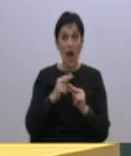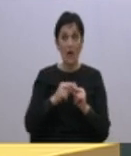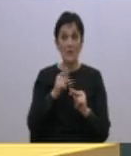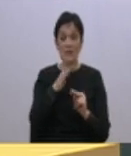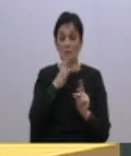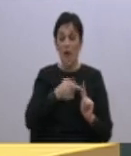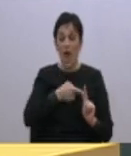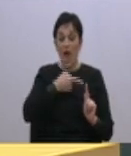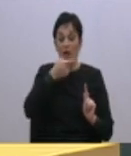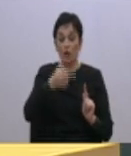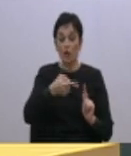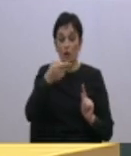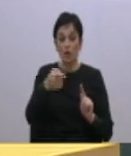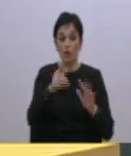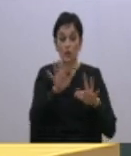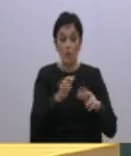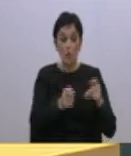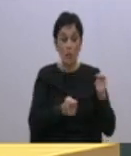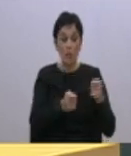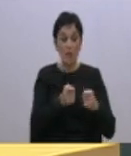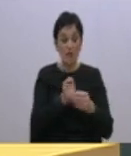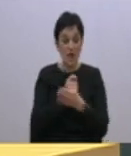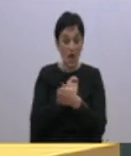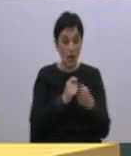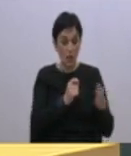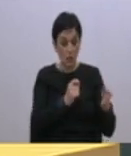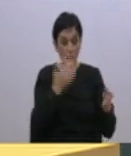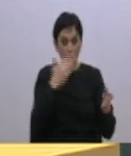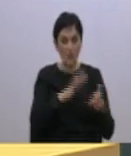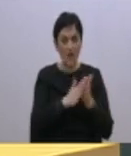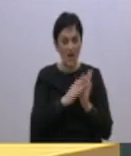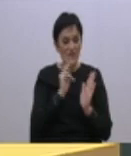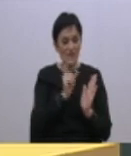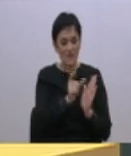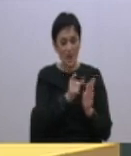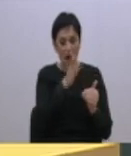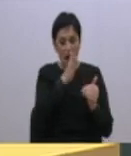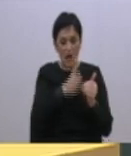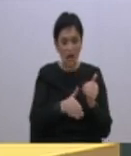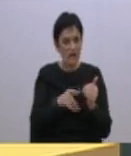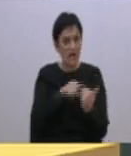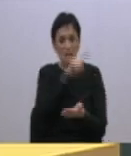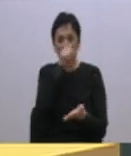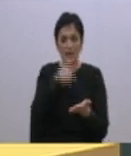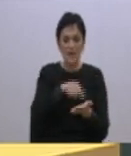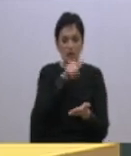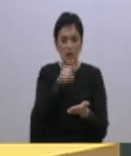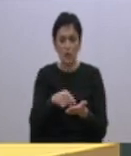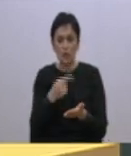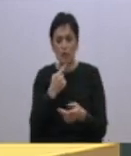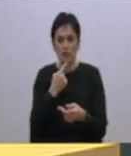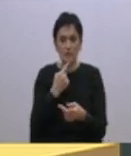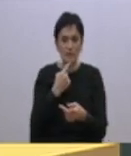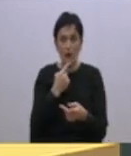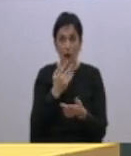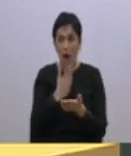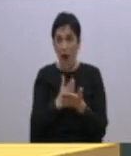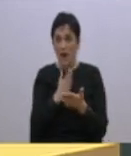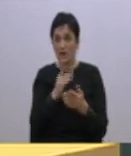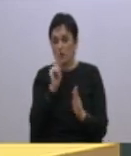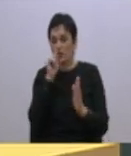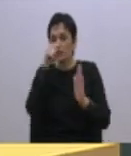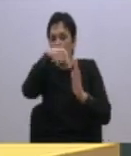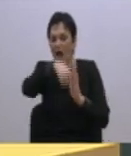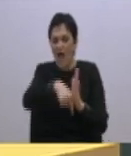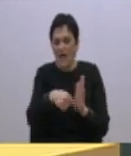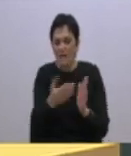პერიოდში, როდესაც პრეზიდენტი მიმავალია და ვადა უმთავრდება და ასე შემდეგ, არანაირი კითხვა არ გაჩნდებოდა იმის თაობაზე, ხომ არ არის საკადრო ჩარევა და